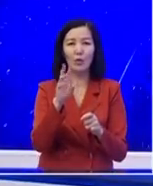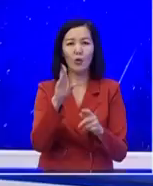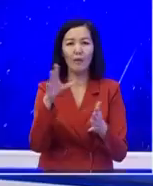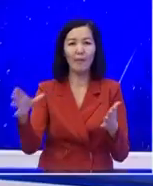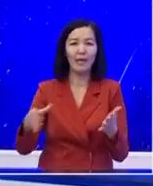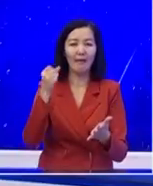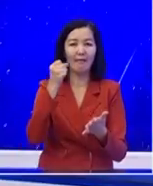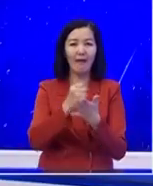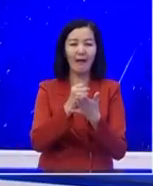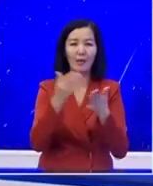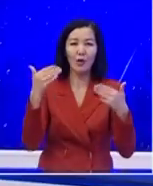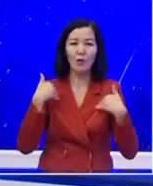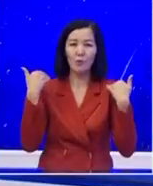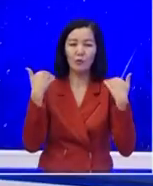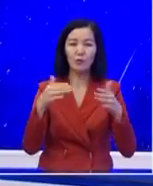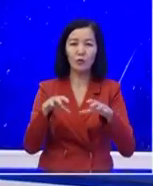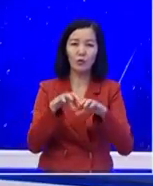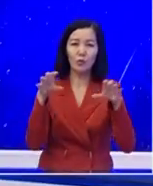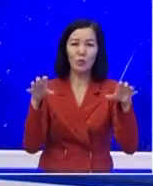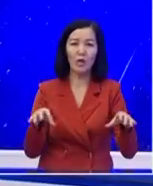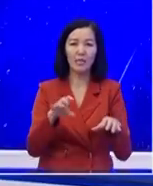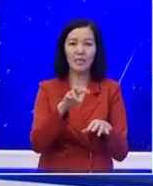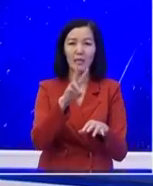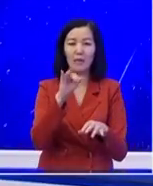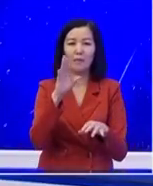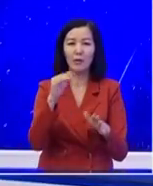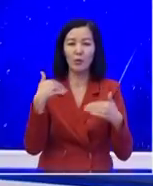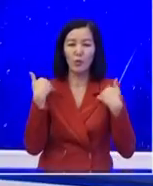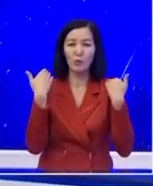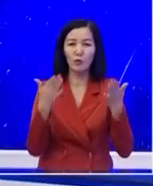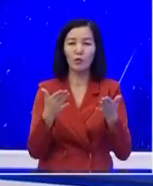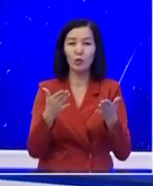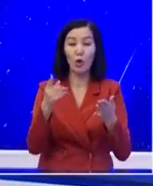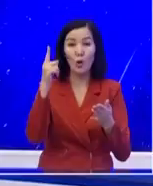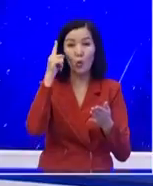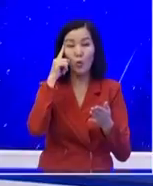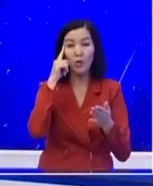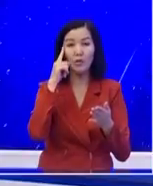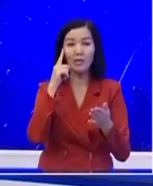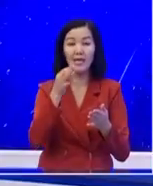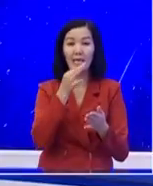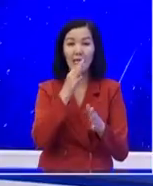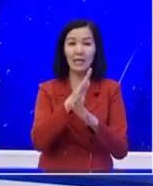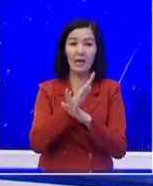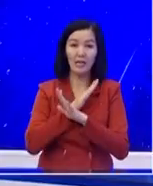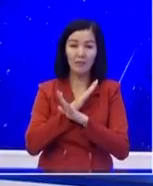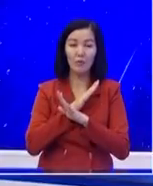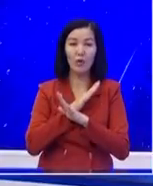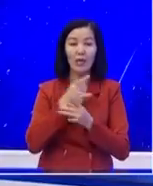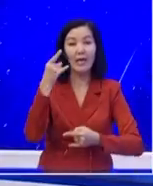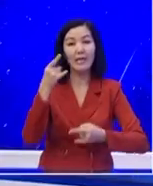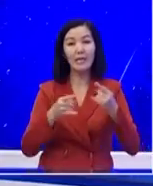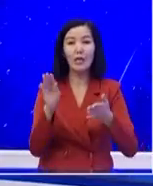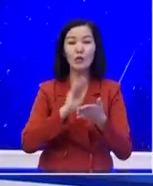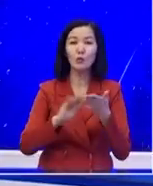ұсыныс мәжіліс төрағасы Нұрлан Ниғматулин тарапынан жасалды. Мәжіліс спикері пікірінше өмірден ерте кетсе де отандық